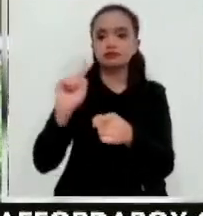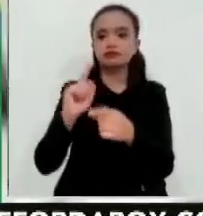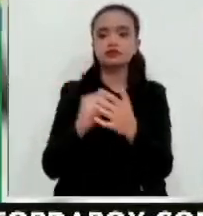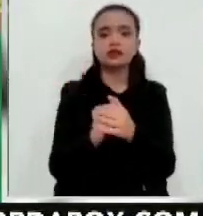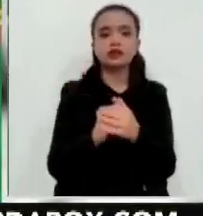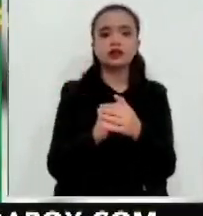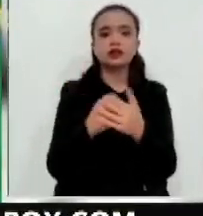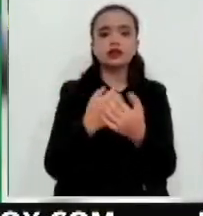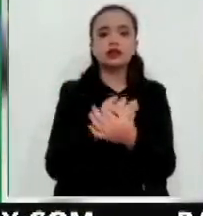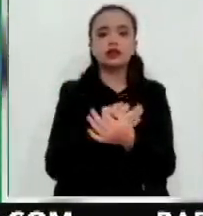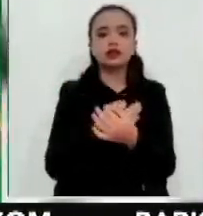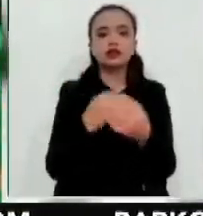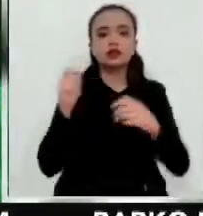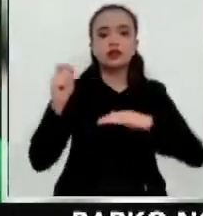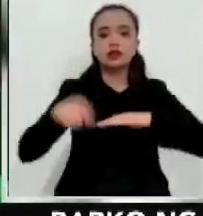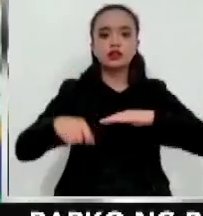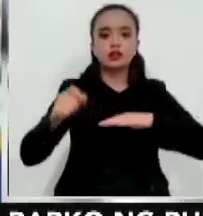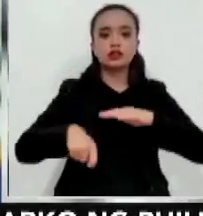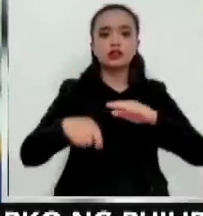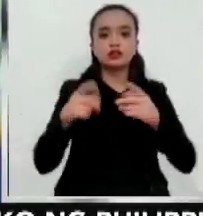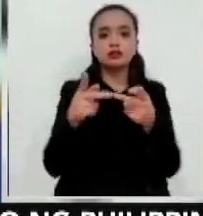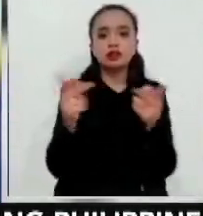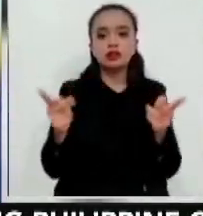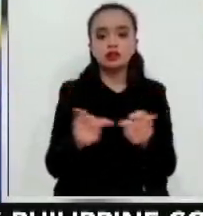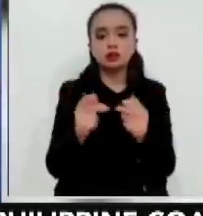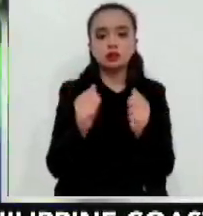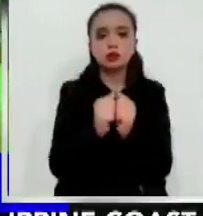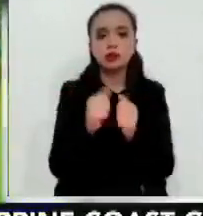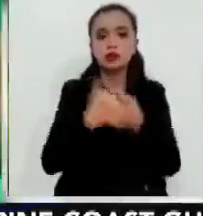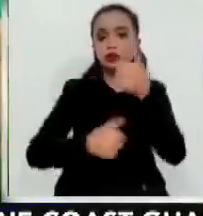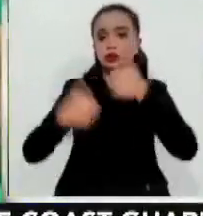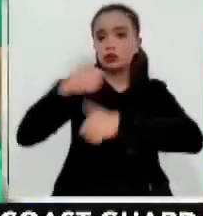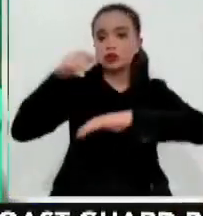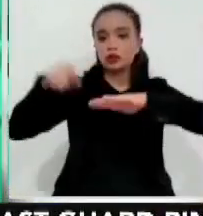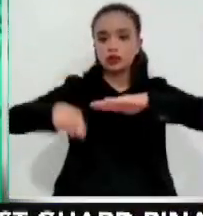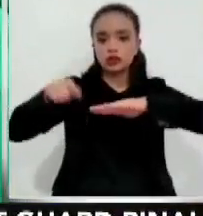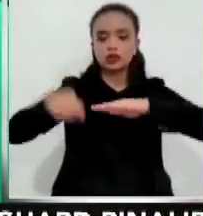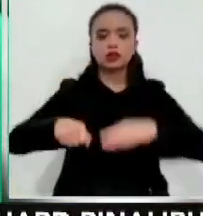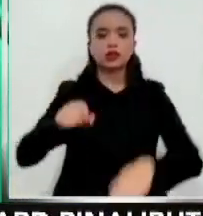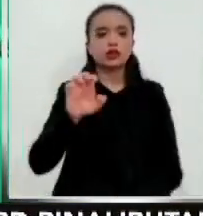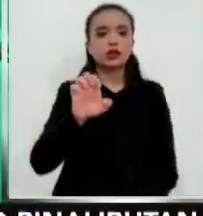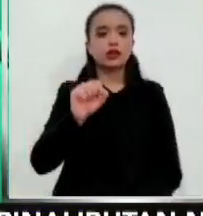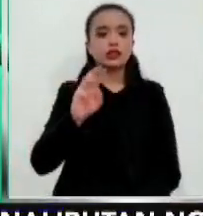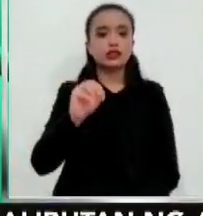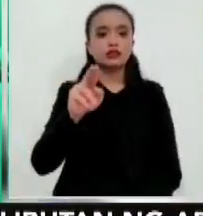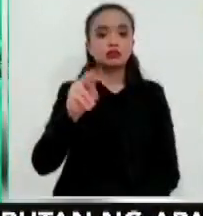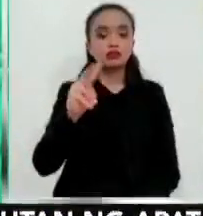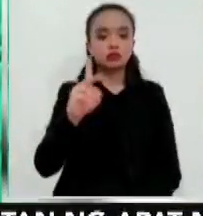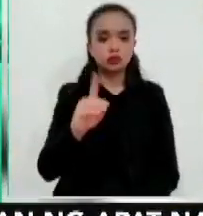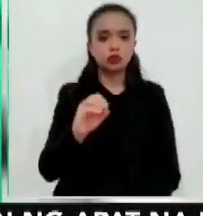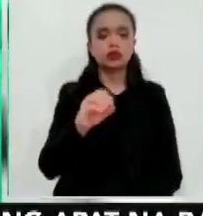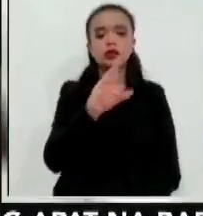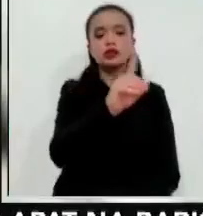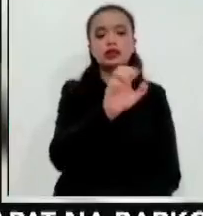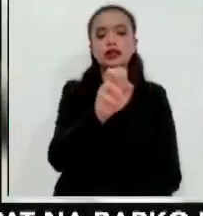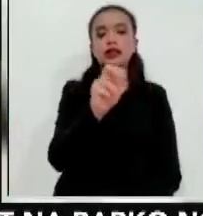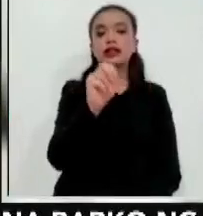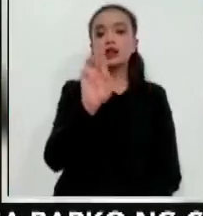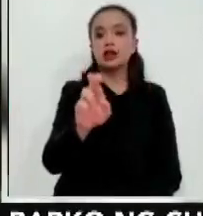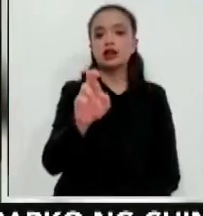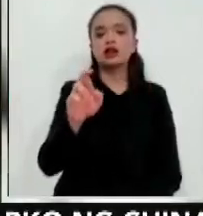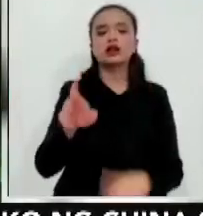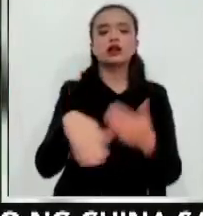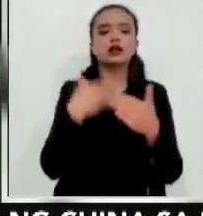probinsya kasama sina Supreme Court Chief Justice Alexander Gismundo, DNR Secretary Antonia Yulo Loizaga at